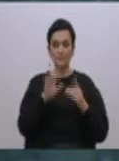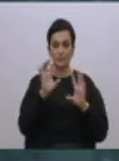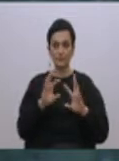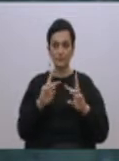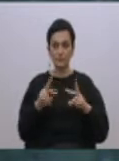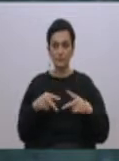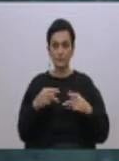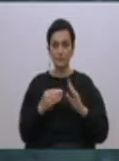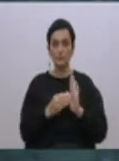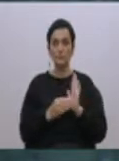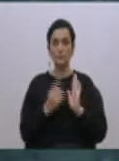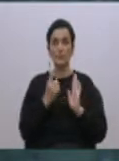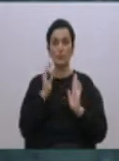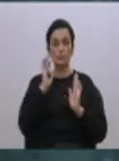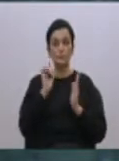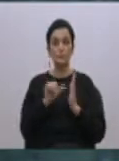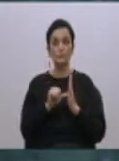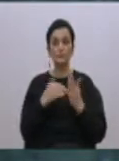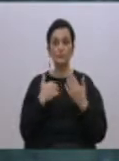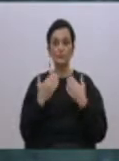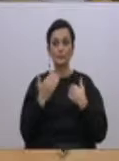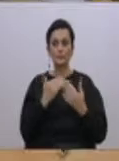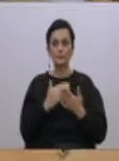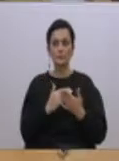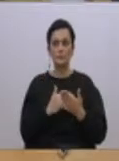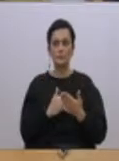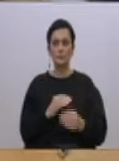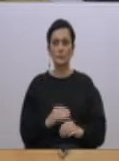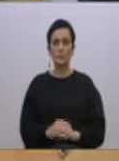șetani stau baze, pirul mosmenit, tot ce atât cancisca regim.